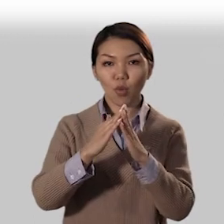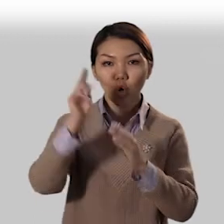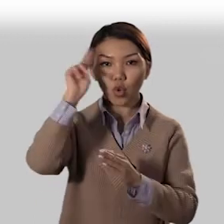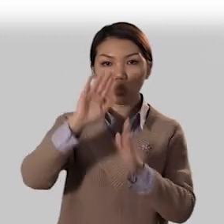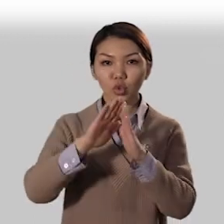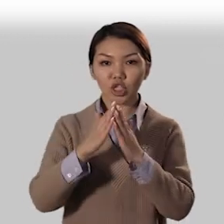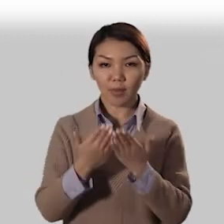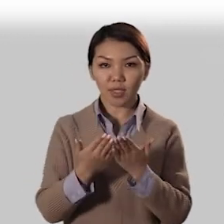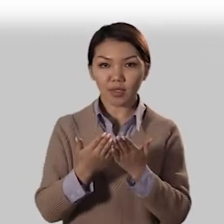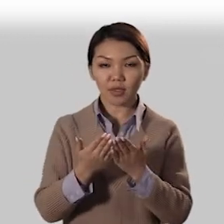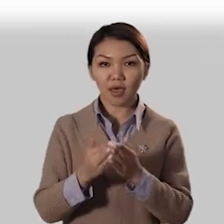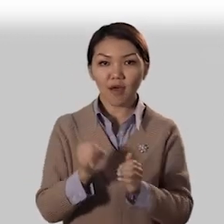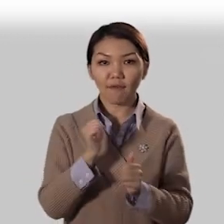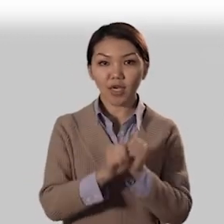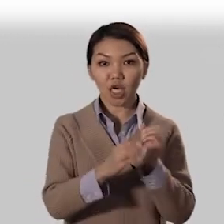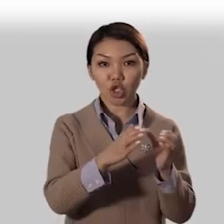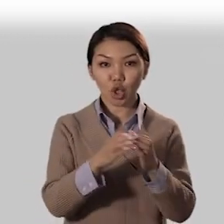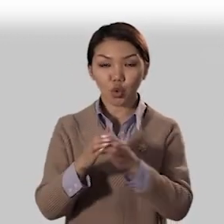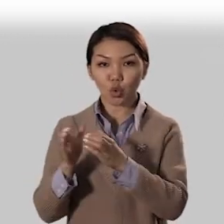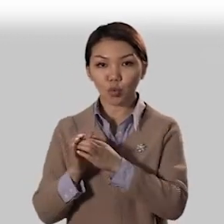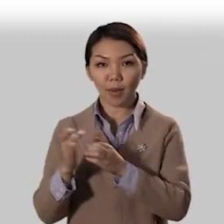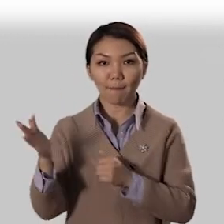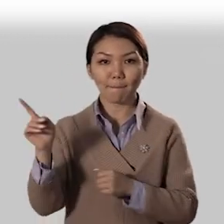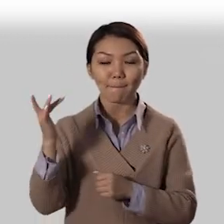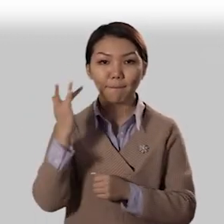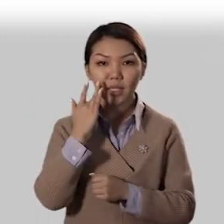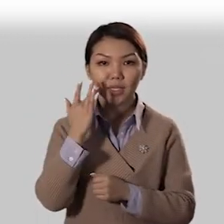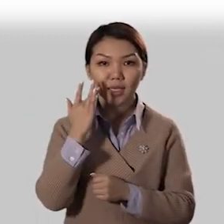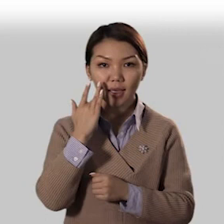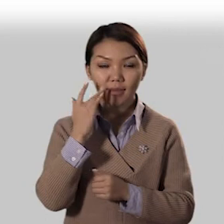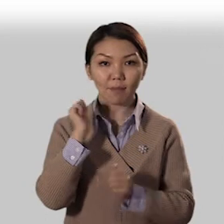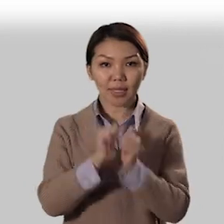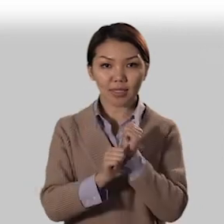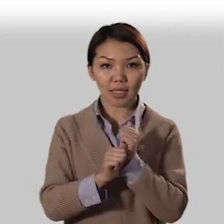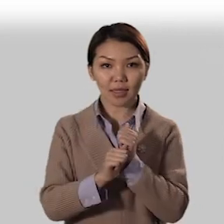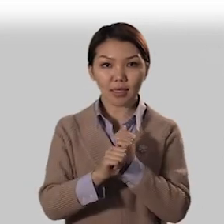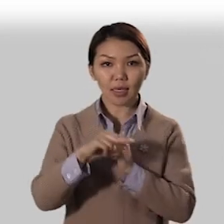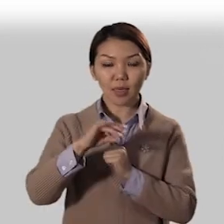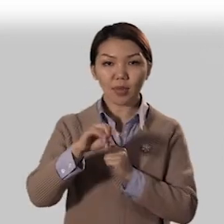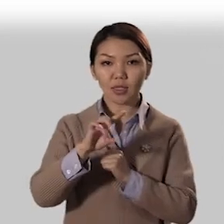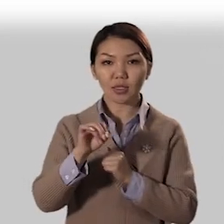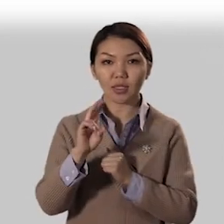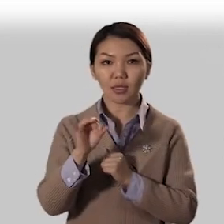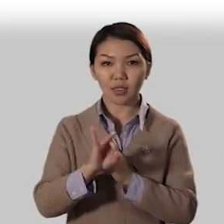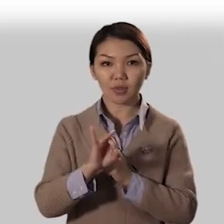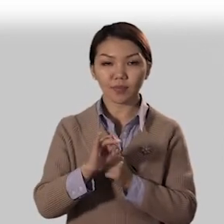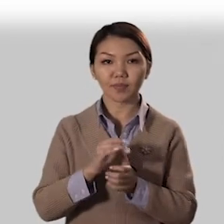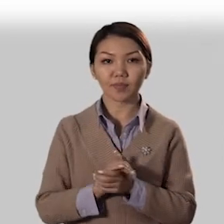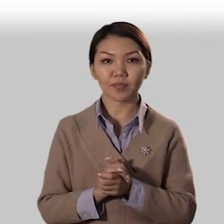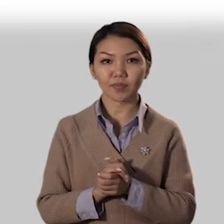определим в каждой группе постоянные признаки одушевленности рот склонения